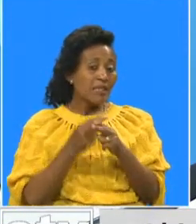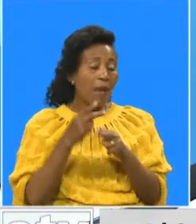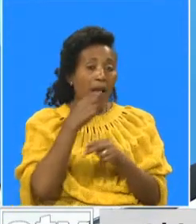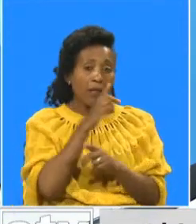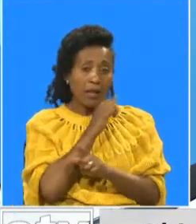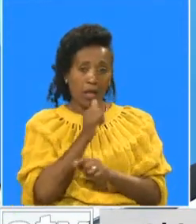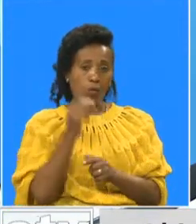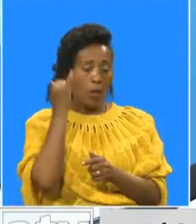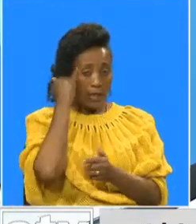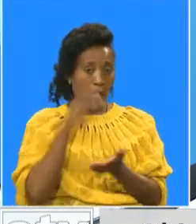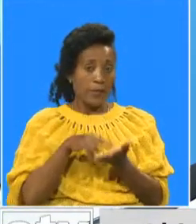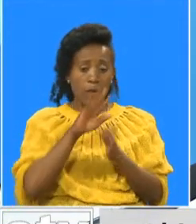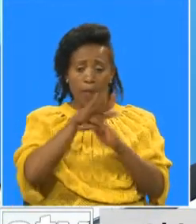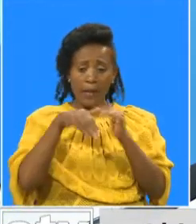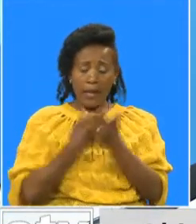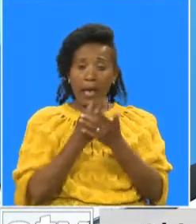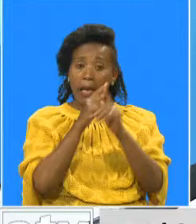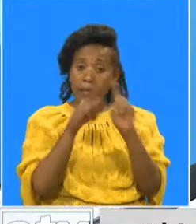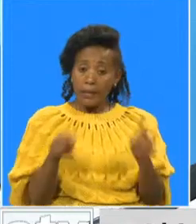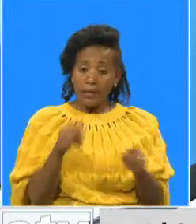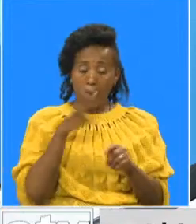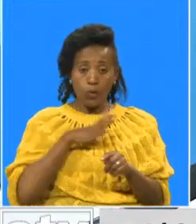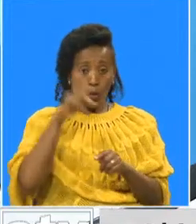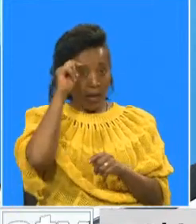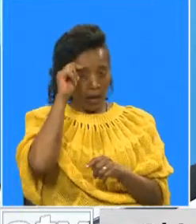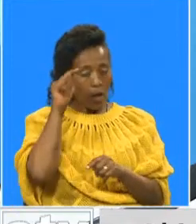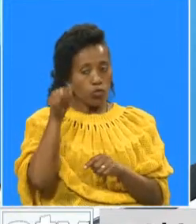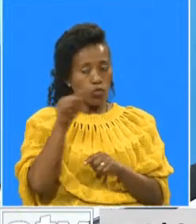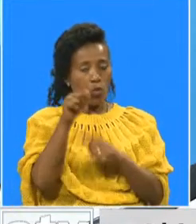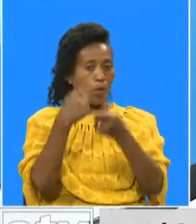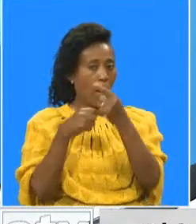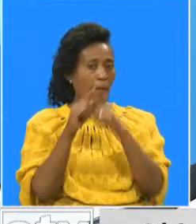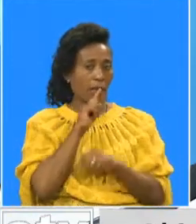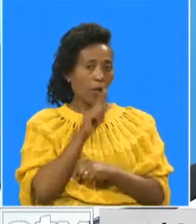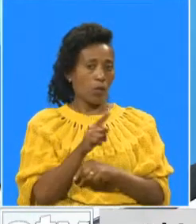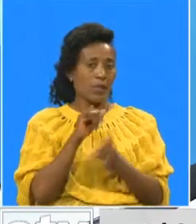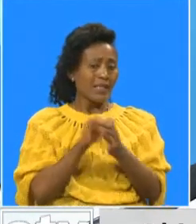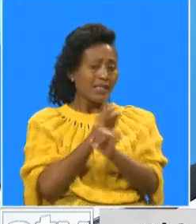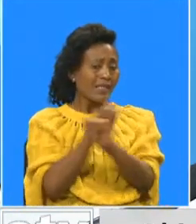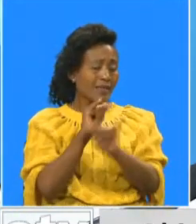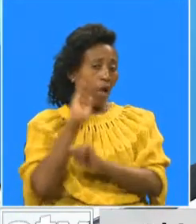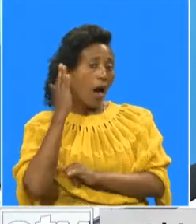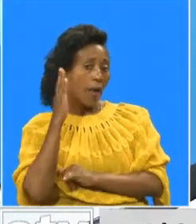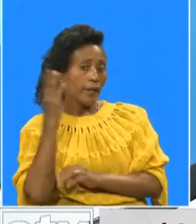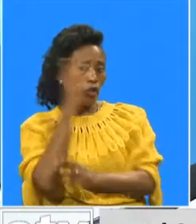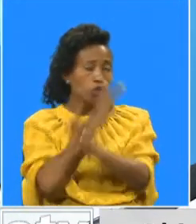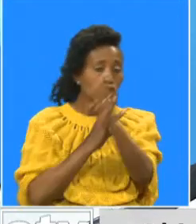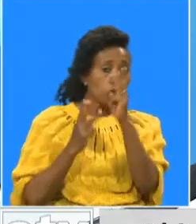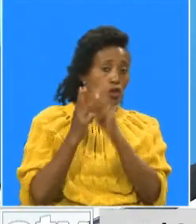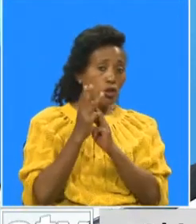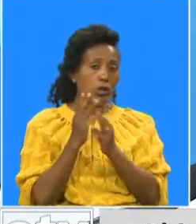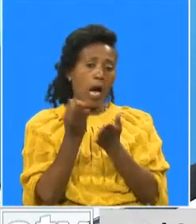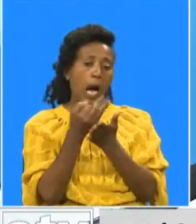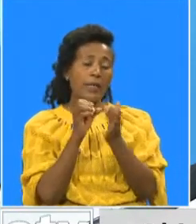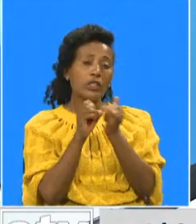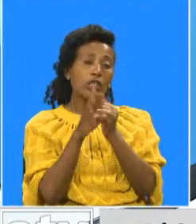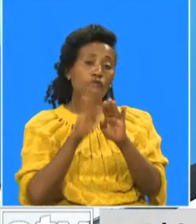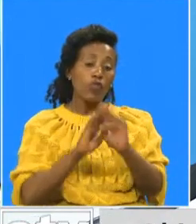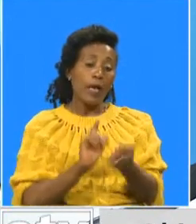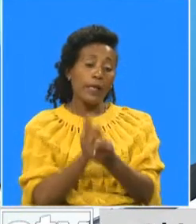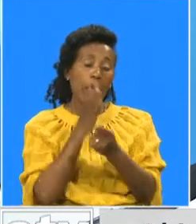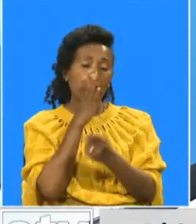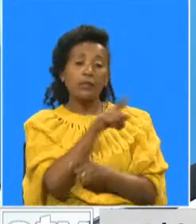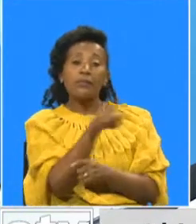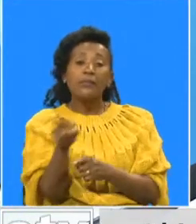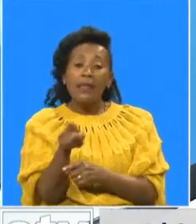ያልጠቀሱ ሐሳብ አንስተዋል። በአጠቃላይ ግን አቶ ተካው ደርሶ ነው ማመጣው እንደዚህ አይነት ችግሮችን በአምራች ዘርፉ ላይ እንዳያጋጥሙ